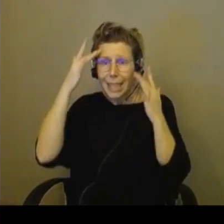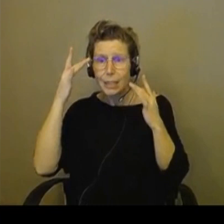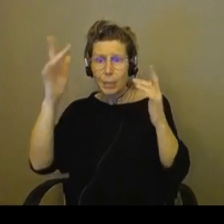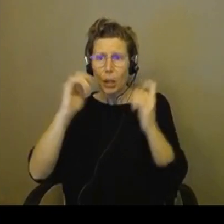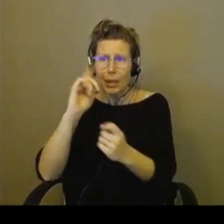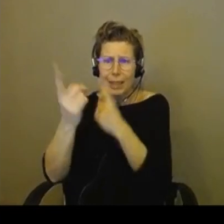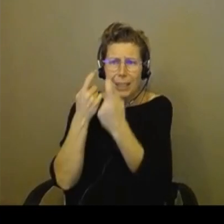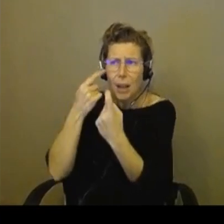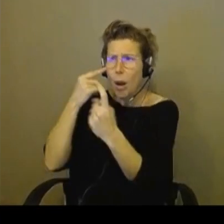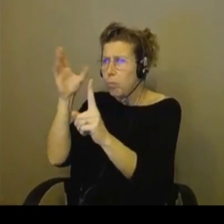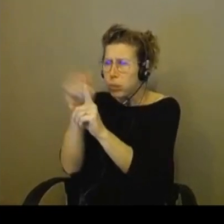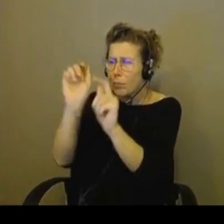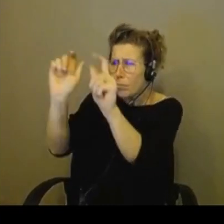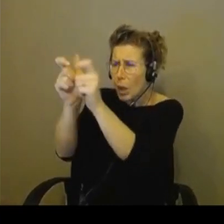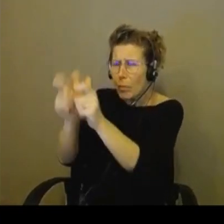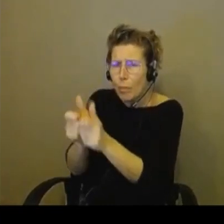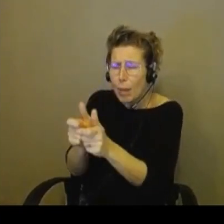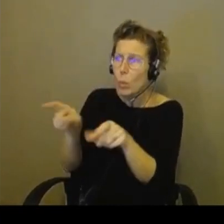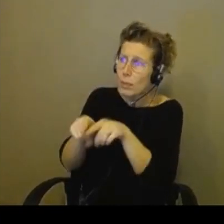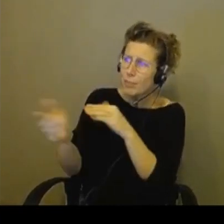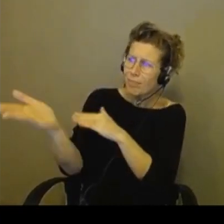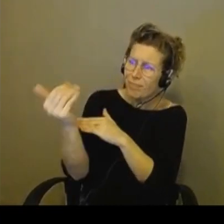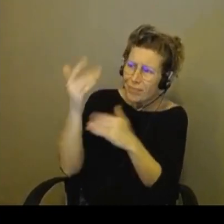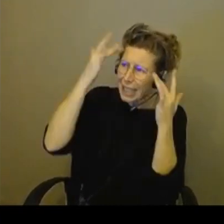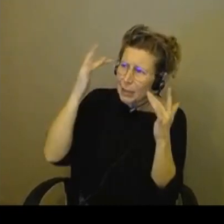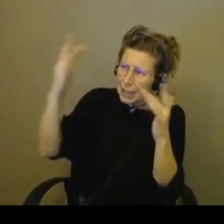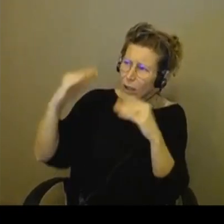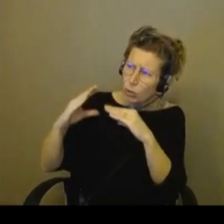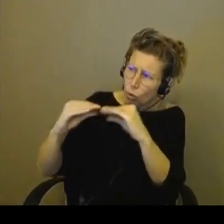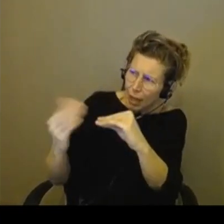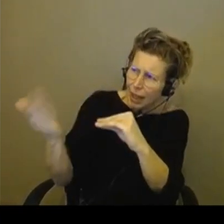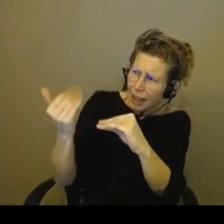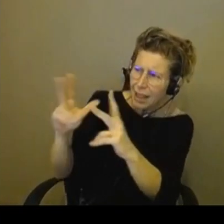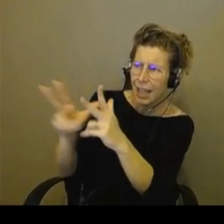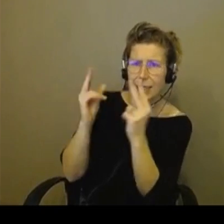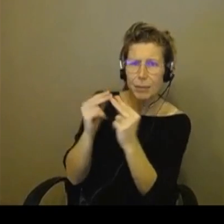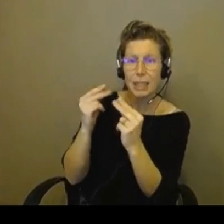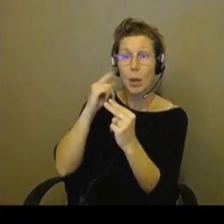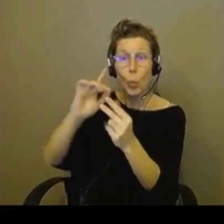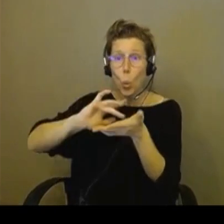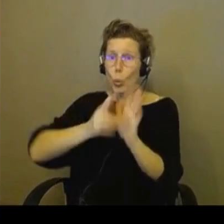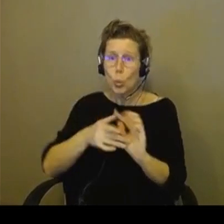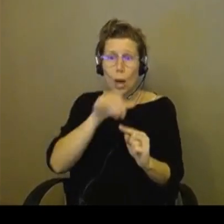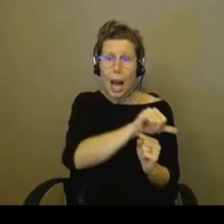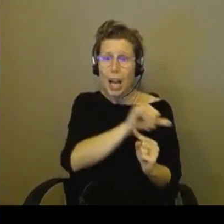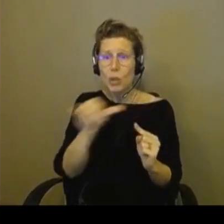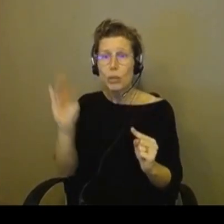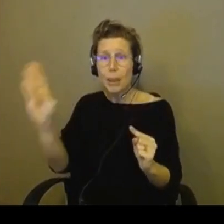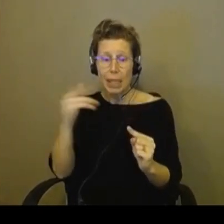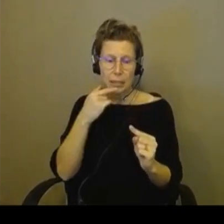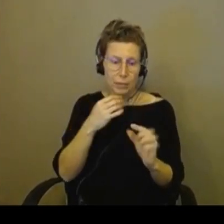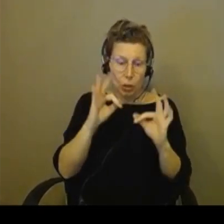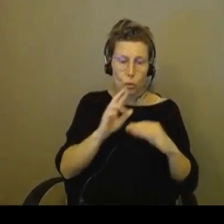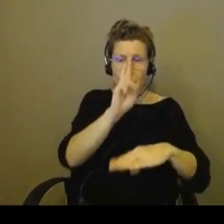expériences concrètes, faire des vies ma vie, et sur toute la chaîne du transport, de la réservation de billets à l'accueil en gare, je parlais de SNCF Gare